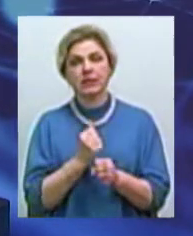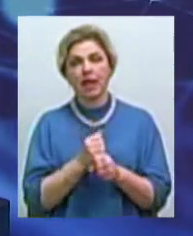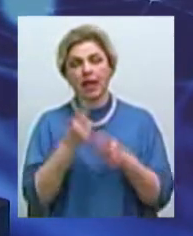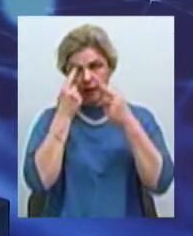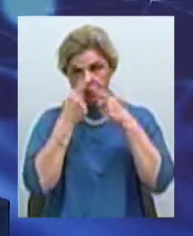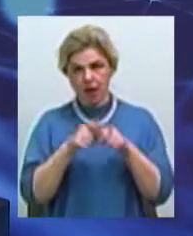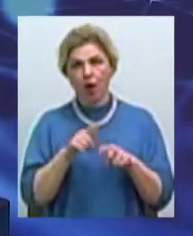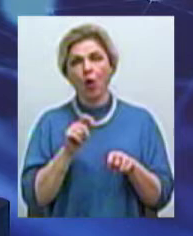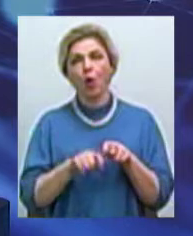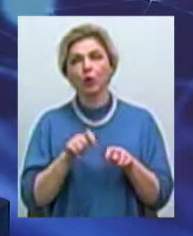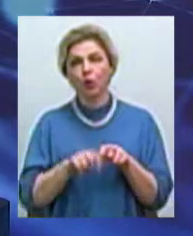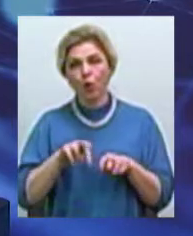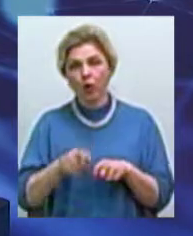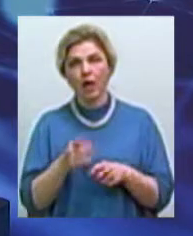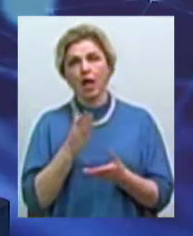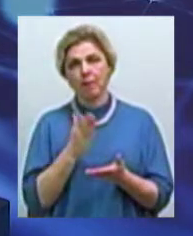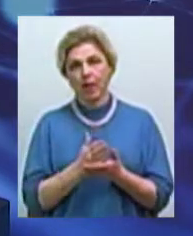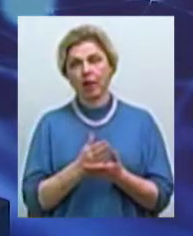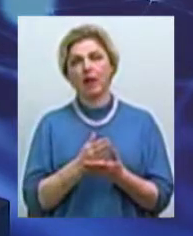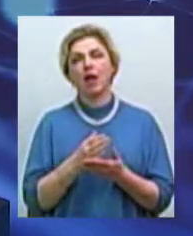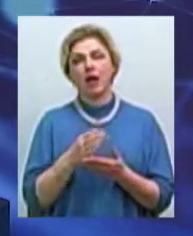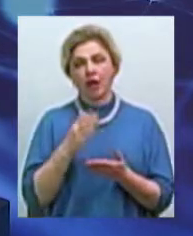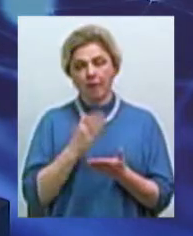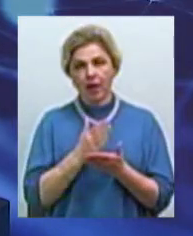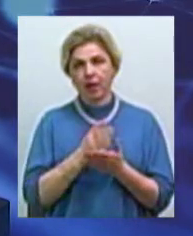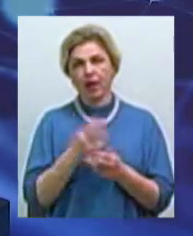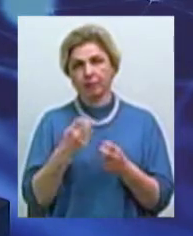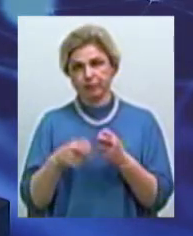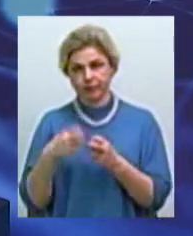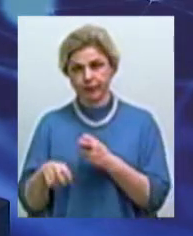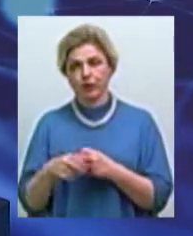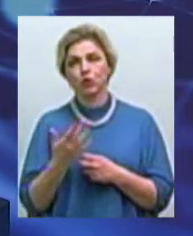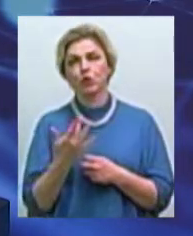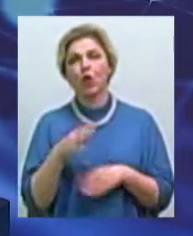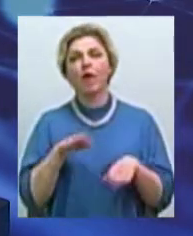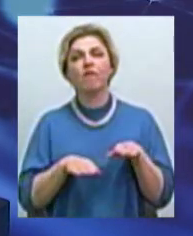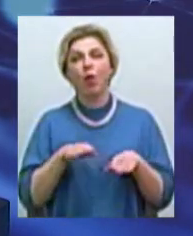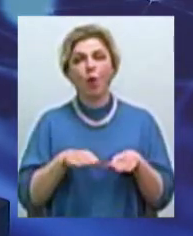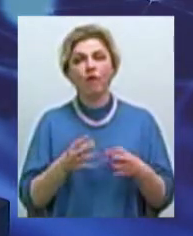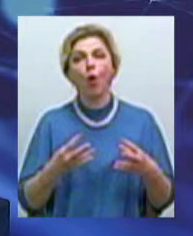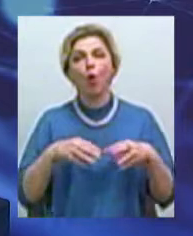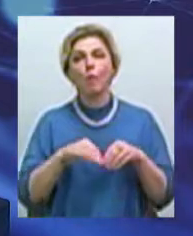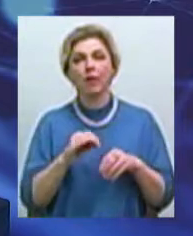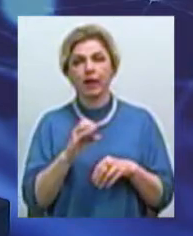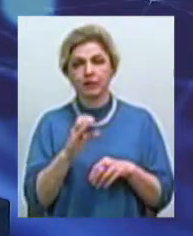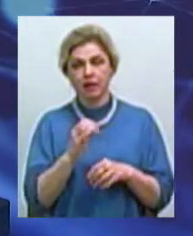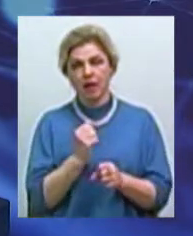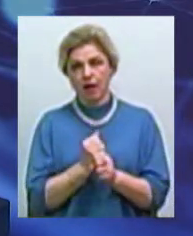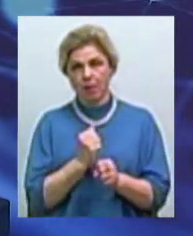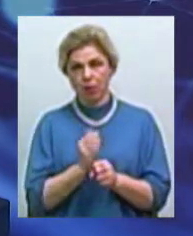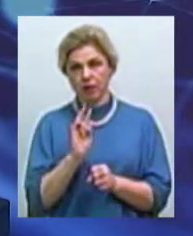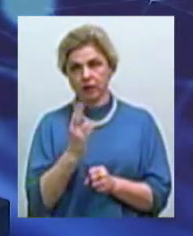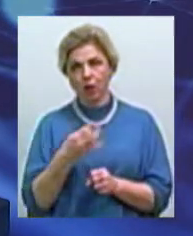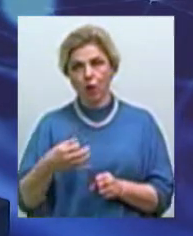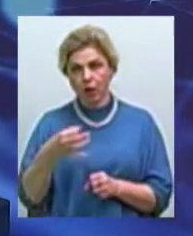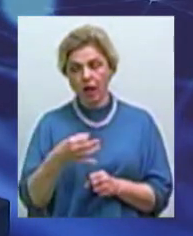мали ознаки несправності. Скільки габаритно-вагових комплексів діють на Миколаївщині? Скільки не вистачає та наскільки